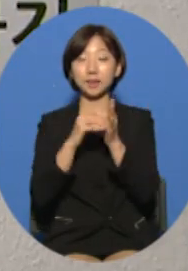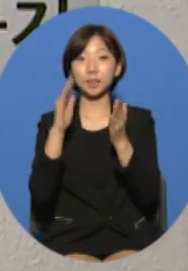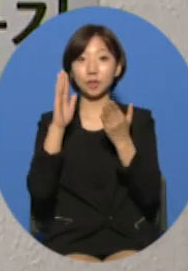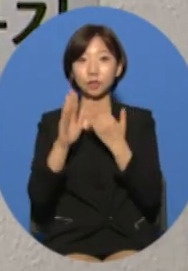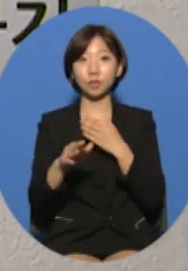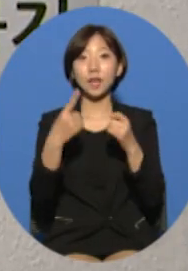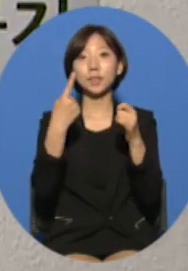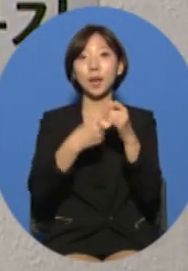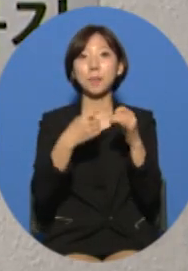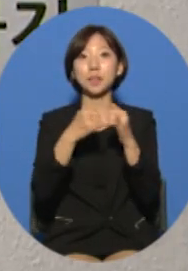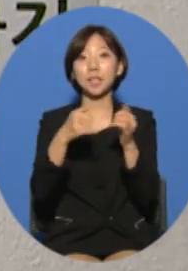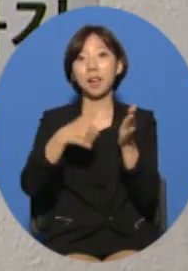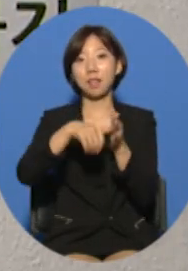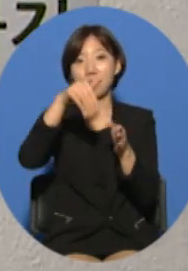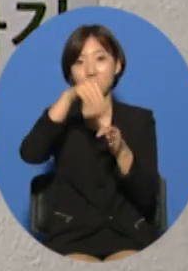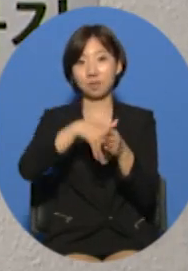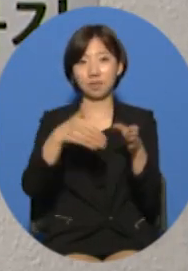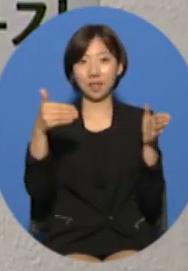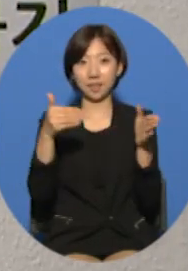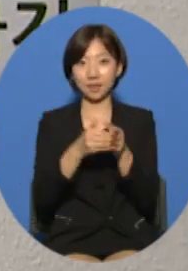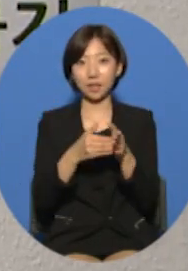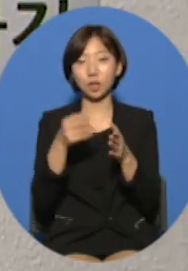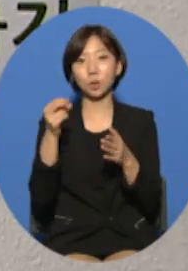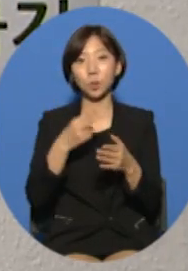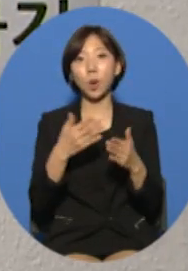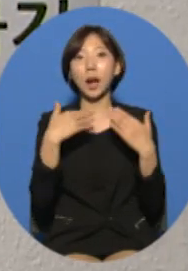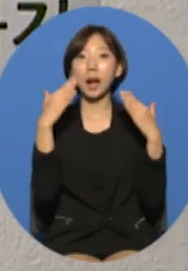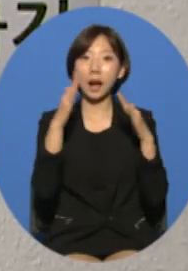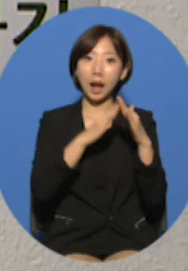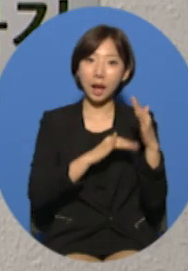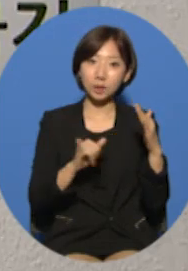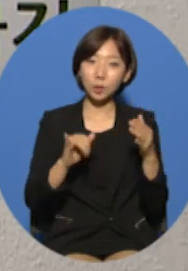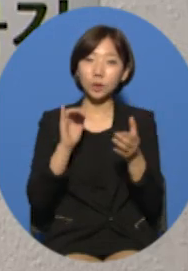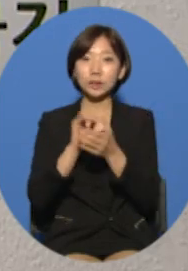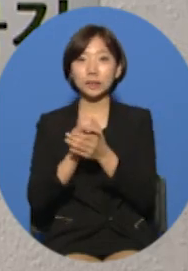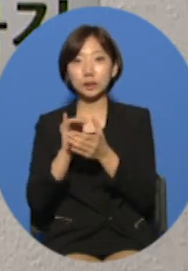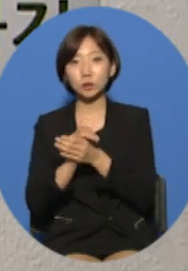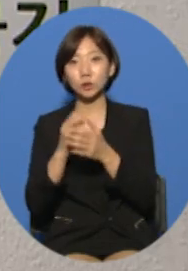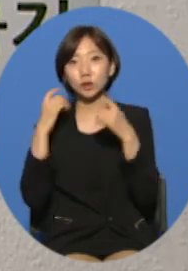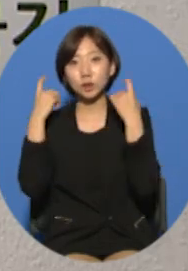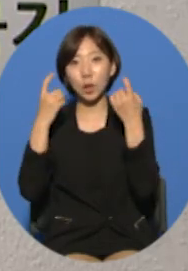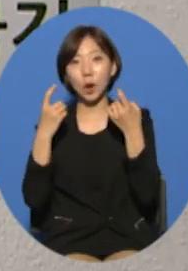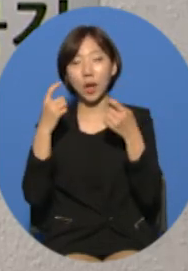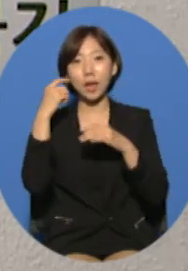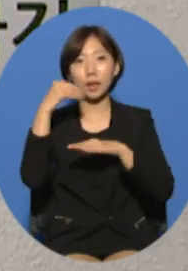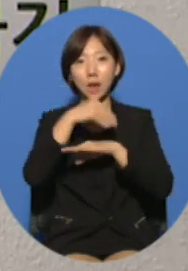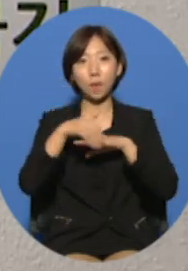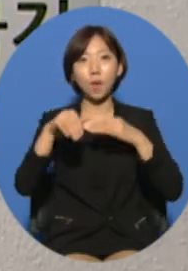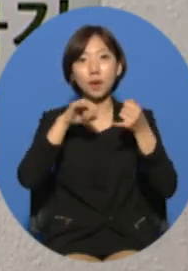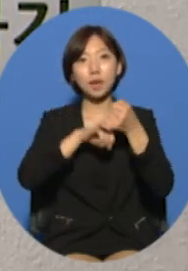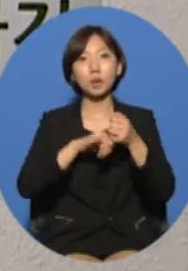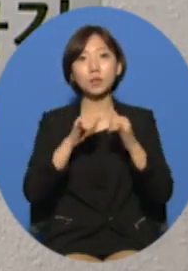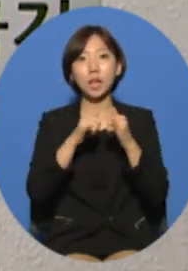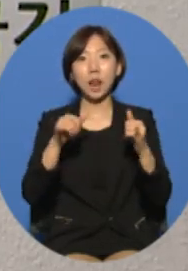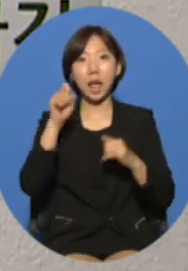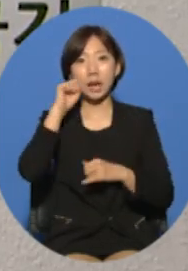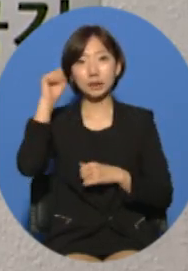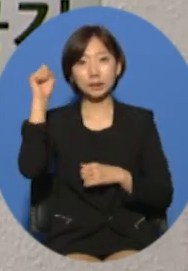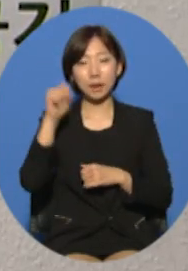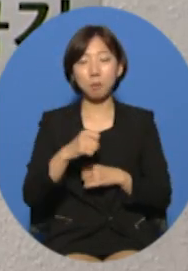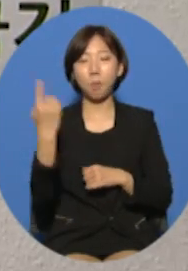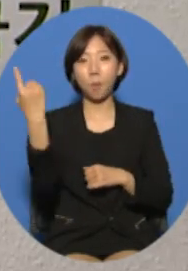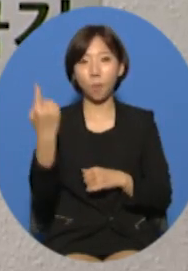투표를 하셨고 휴일이라 가족끼리 혹은 친구끼리 여행 계획 약속 있으신 분들께서 이른 아침